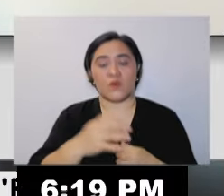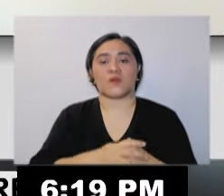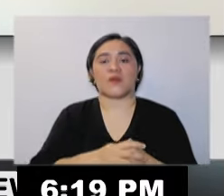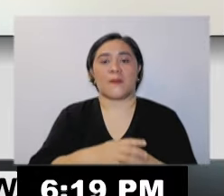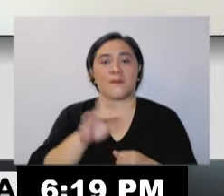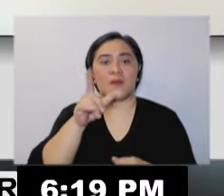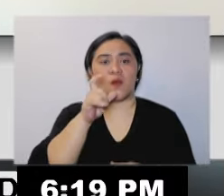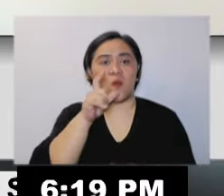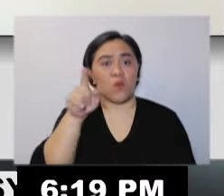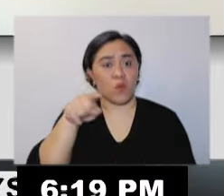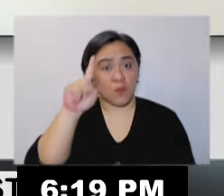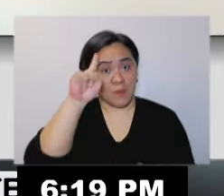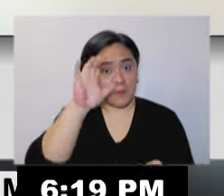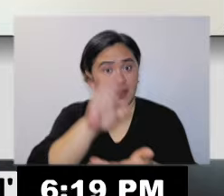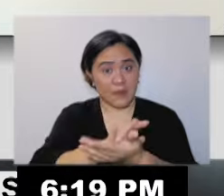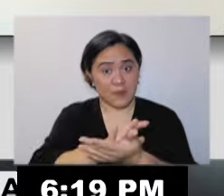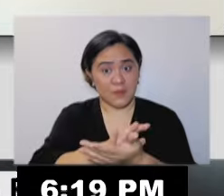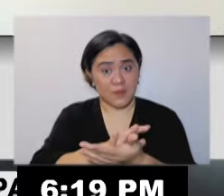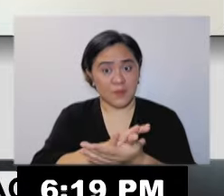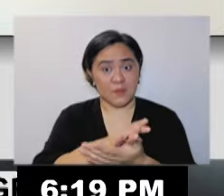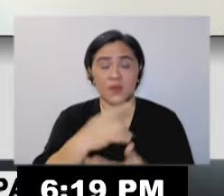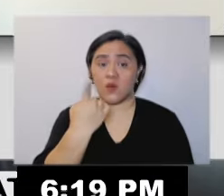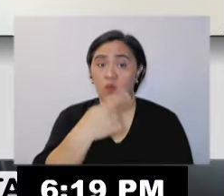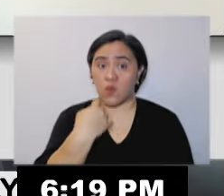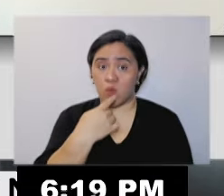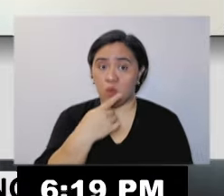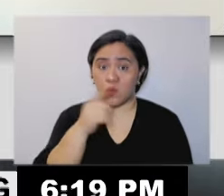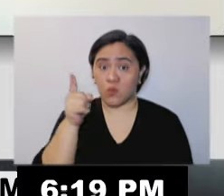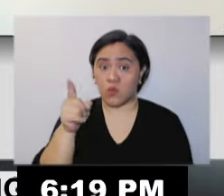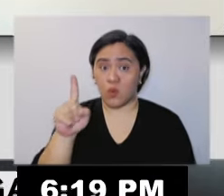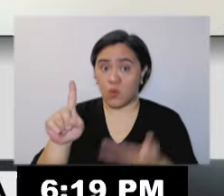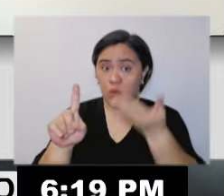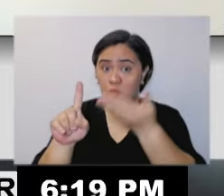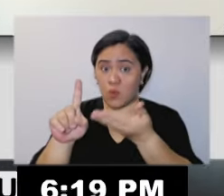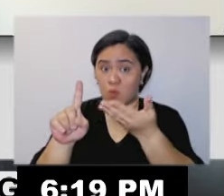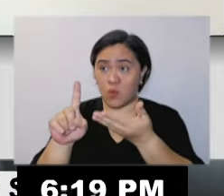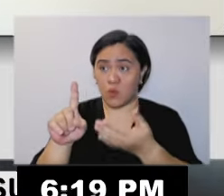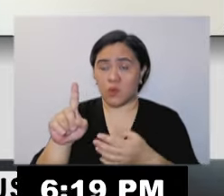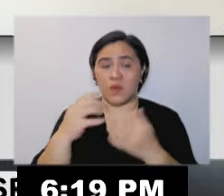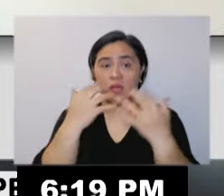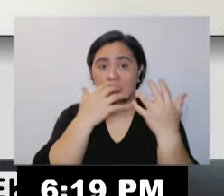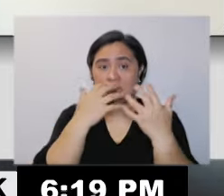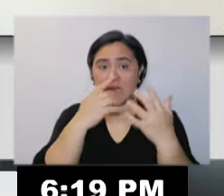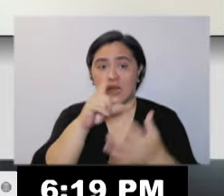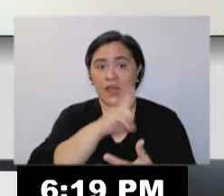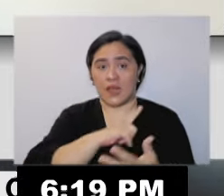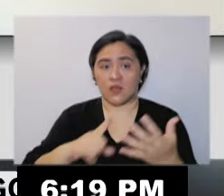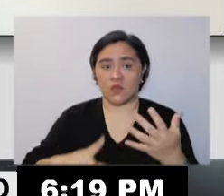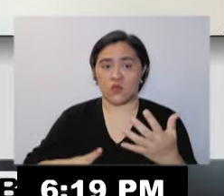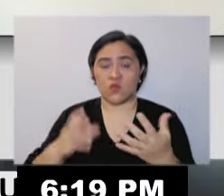paniwalaan ninyo yung isang drag Lord o yung isang dating PNP